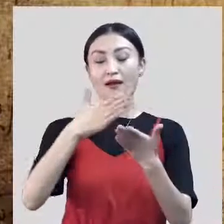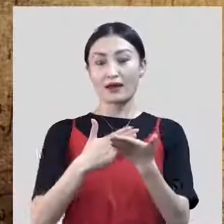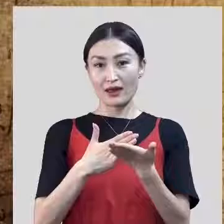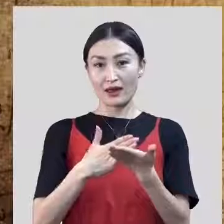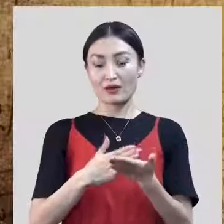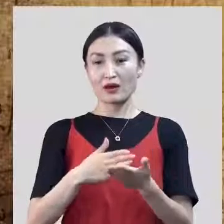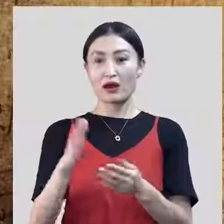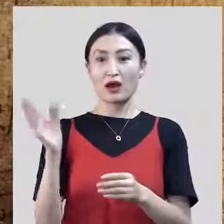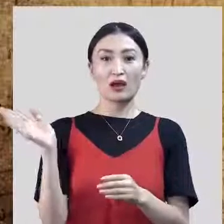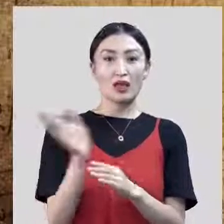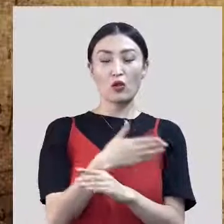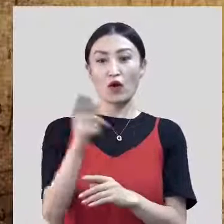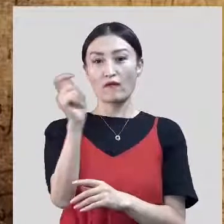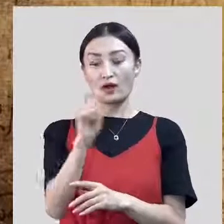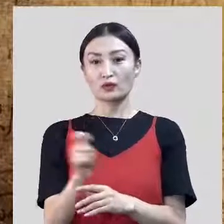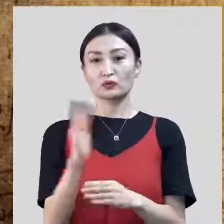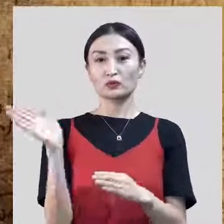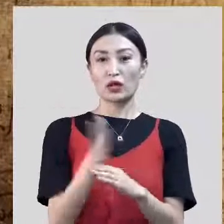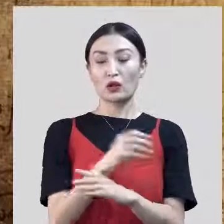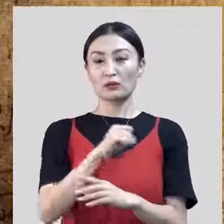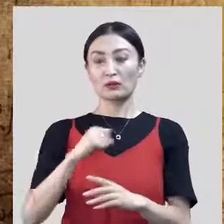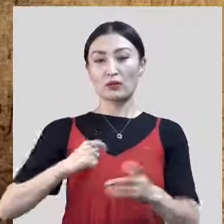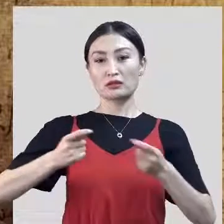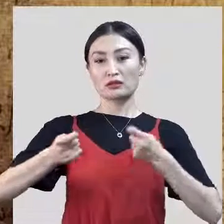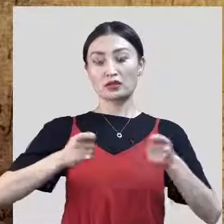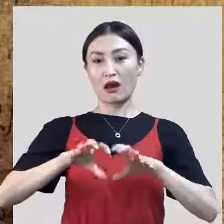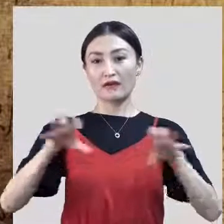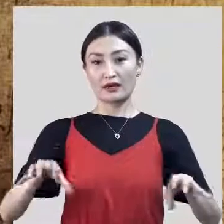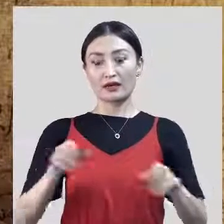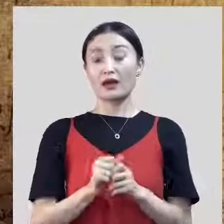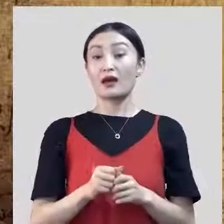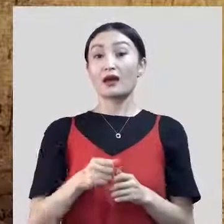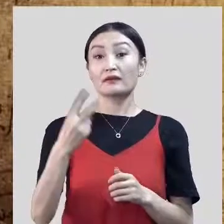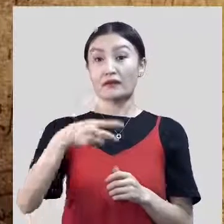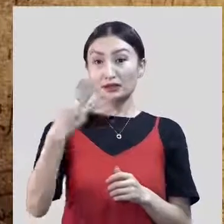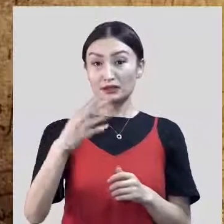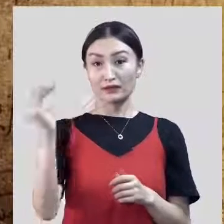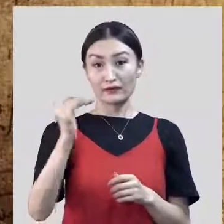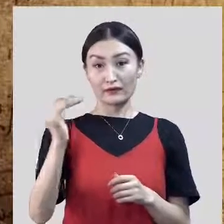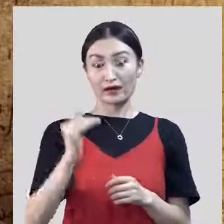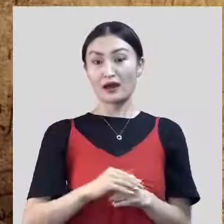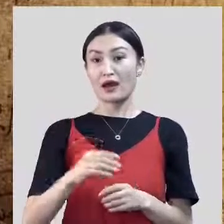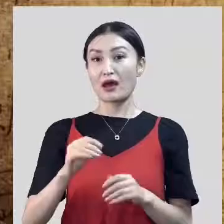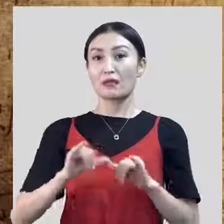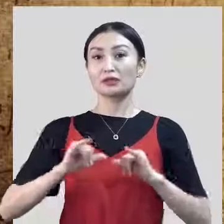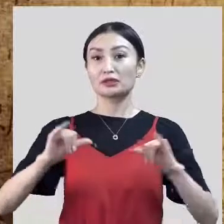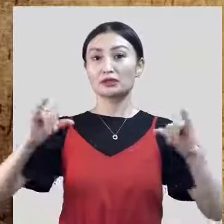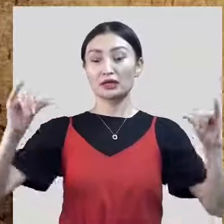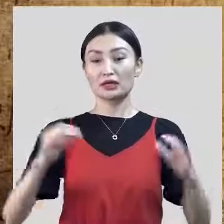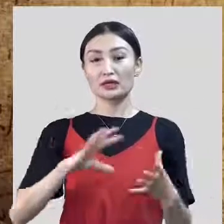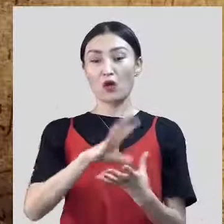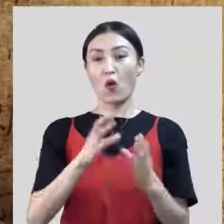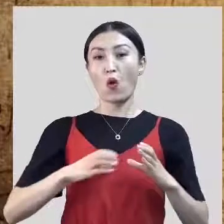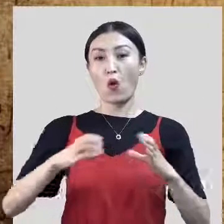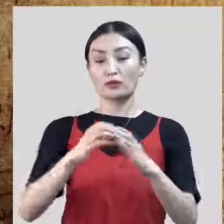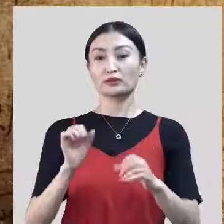долой войну долой самодержавие 27 февраля перерастание всеобщей